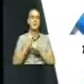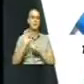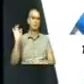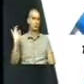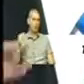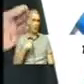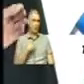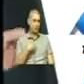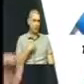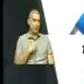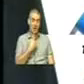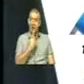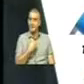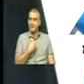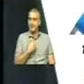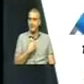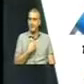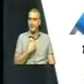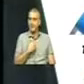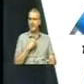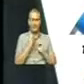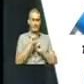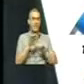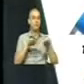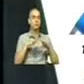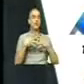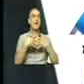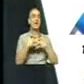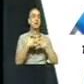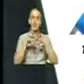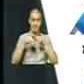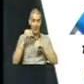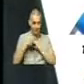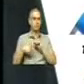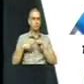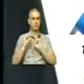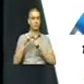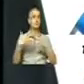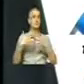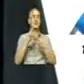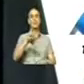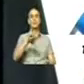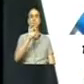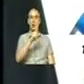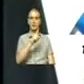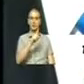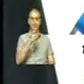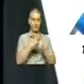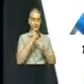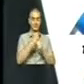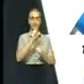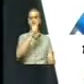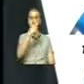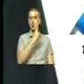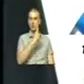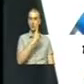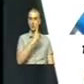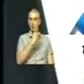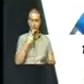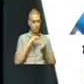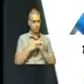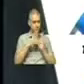אמרתי, אני הייתי בעד ממשלת אחדות אחרי הבחירות. אם היו בוחרים את מפלגת העבודה הראשונה, היו מתווים קווי